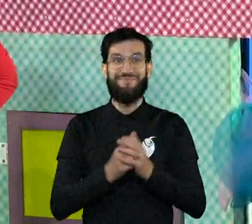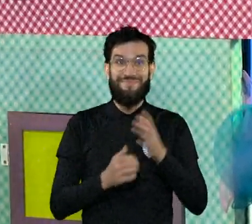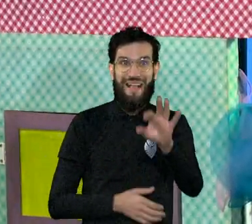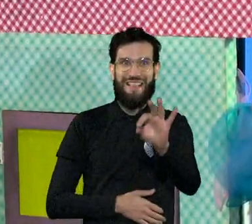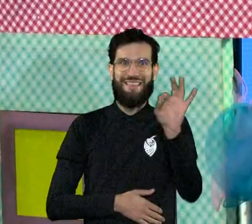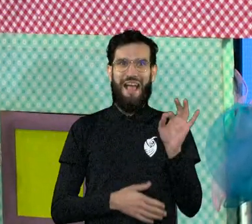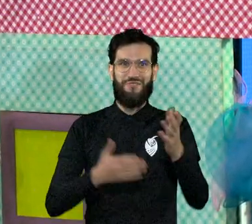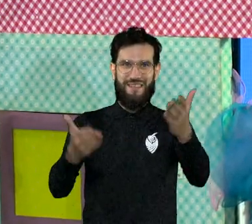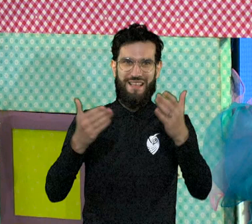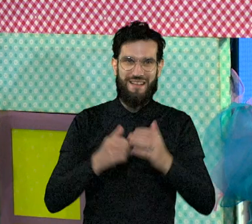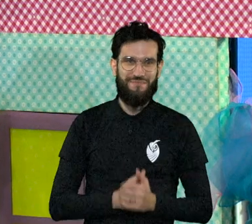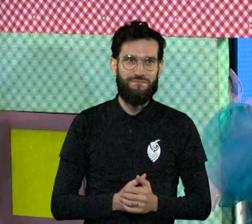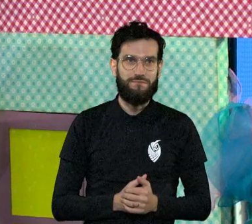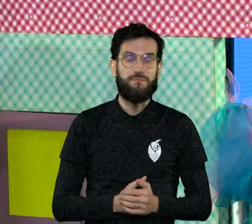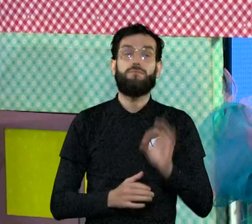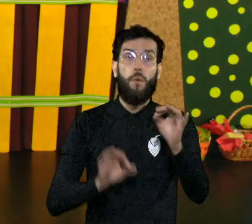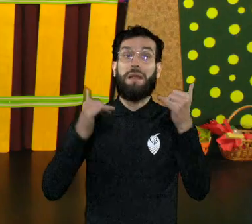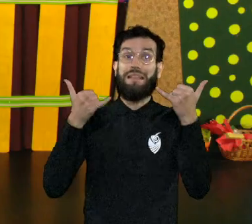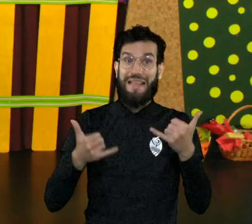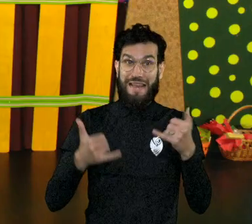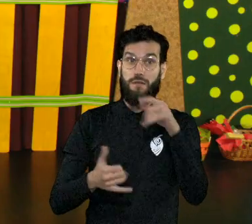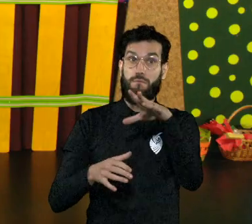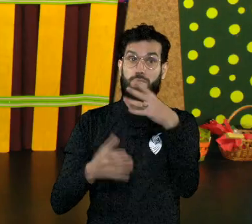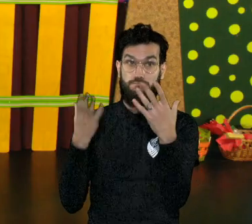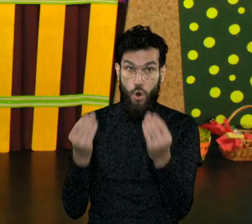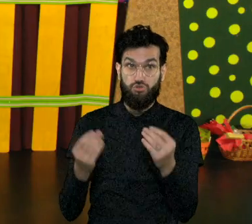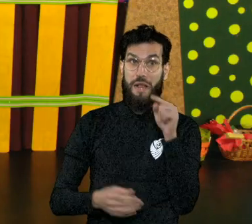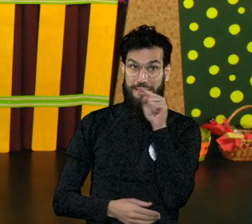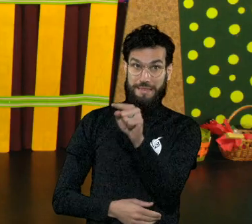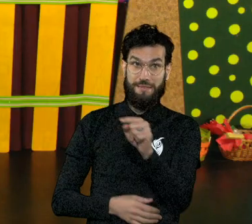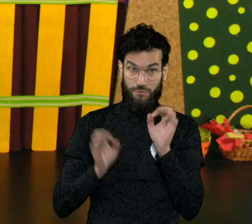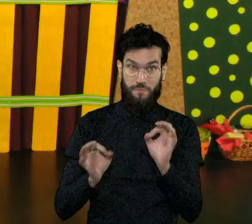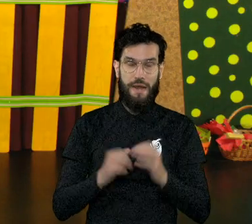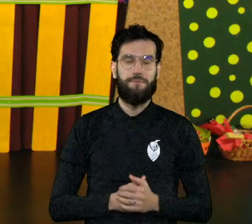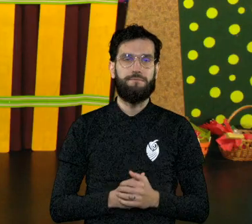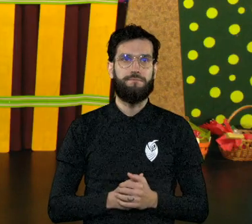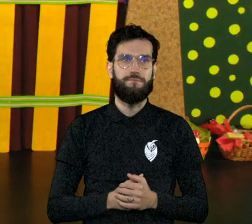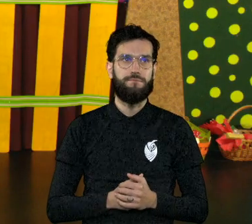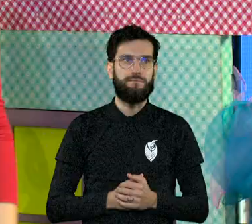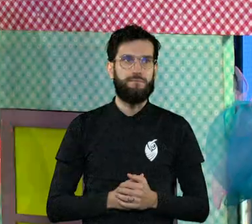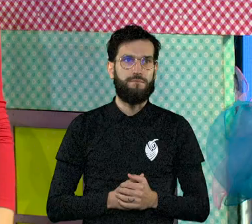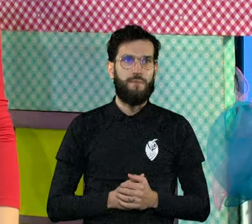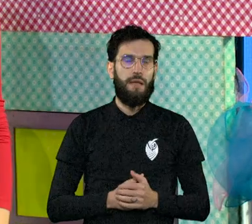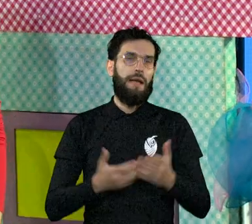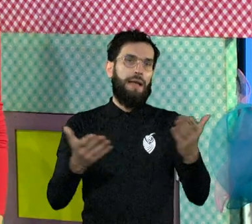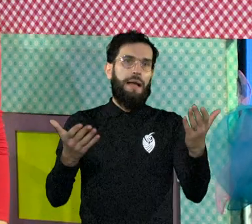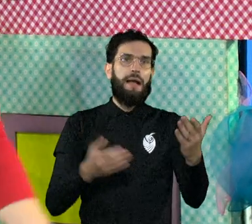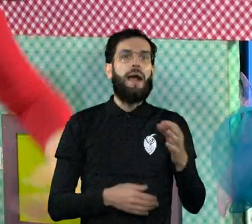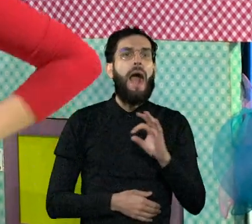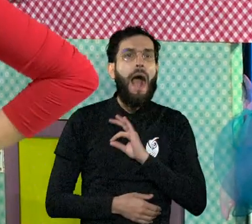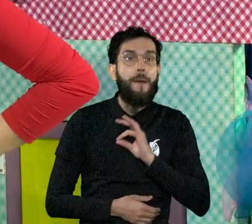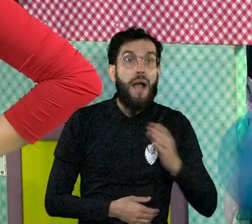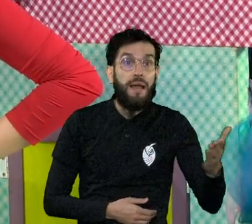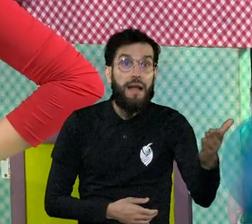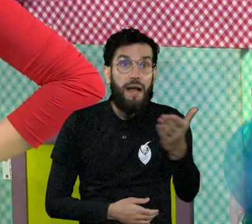Našla som ťa. No, teraz počítaš ty. Miau. Ale... Miau. Miau. No, kamoši. Zdá sa,